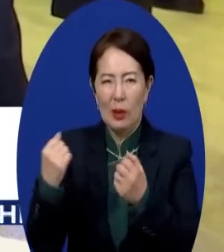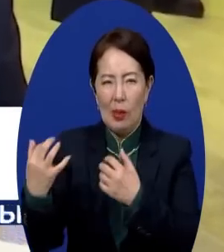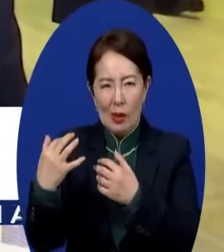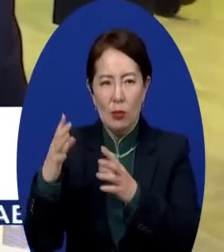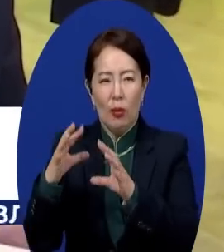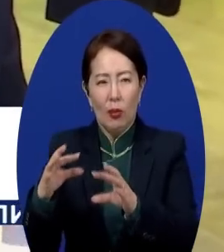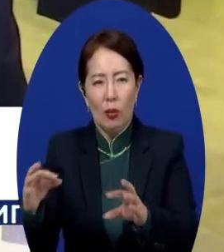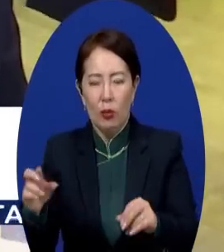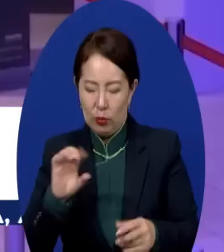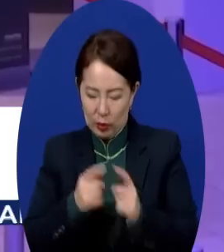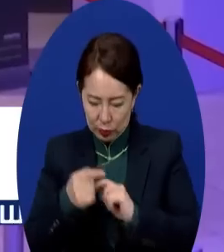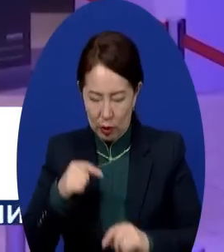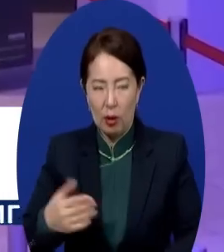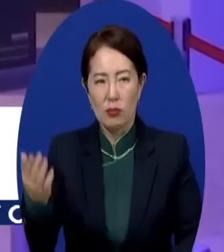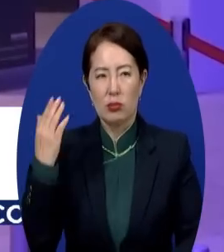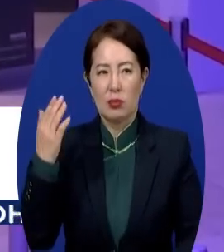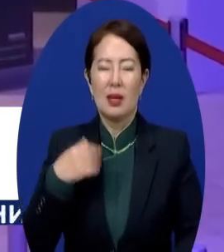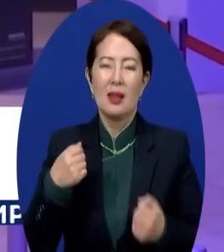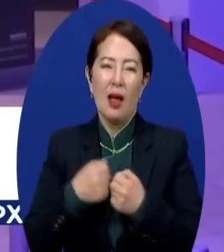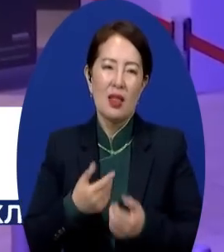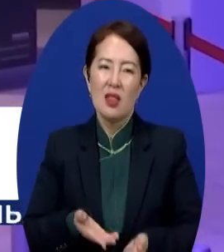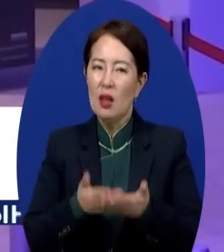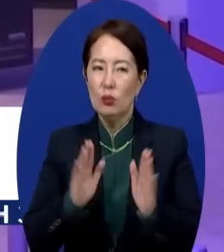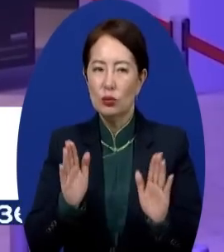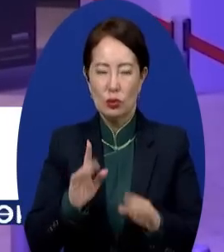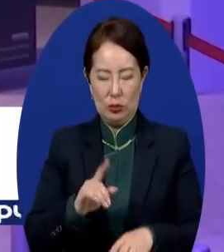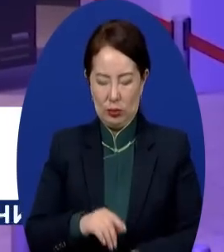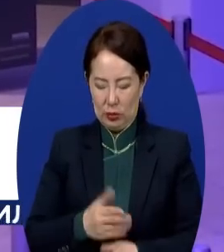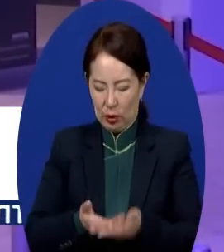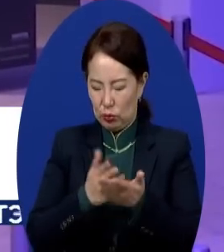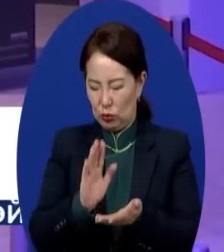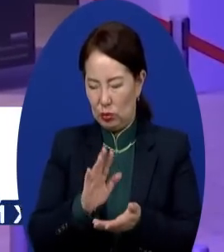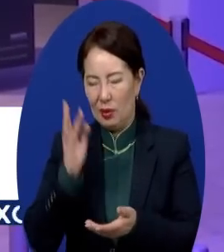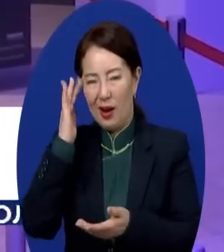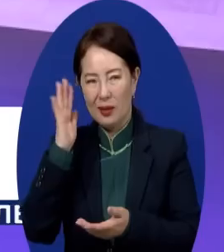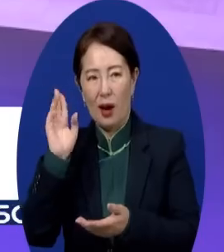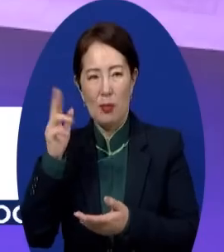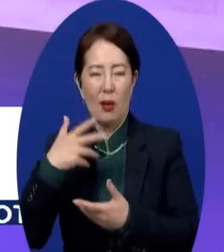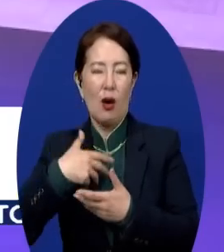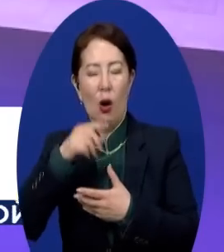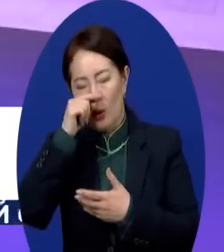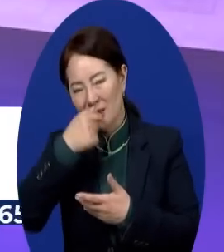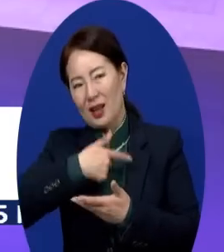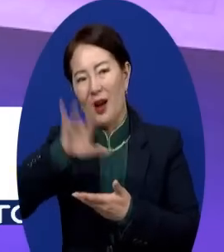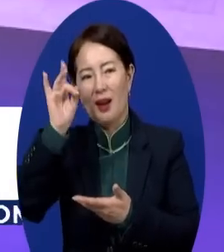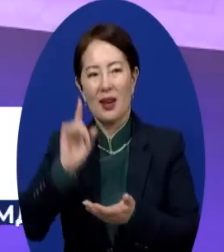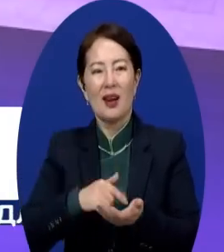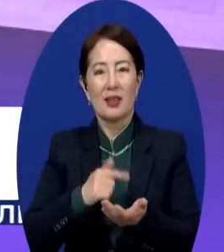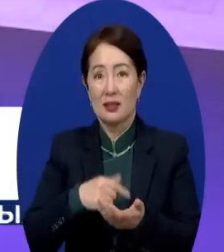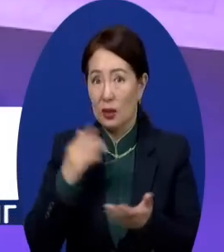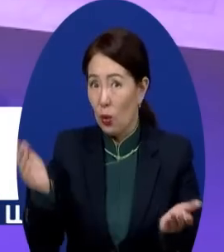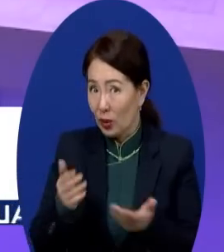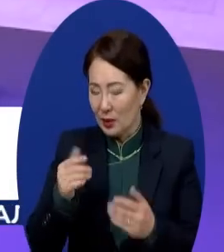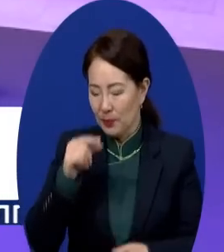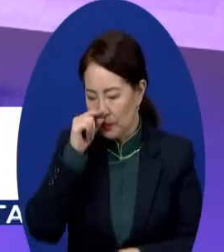гэсэн энэ эндрээс цохон тэмдэглэж, дайныг дэмжихгүй тулд гадны компаниудыг Оросоос бүрэн гаргахыг ч уриалжээ. За